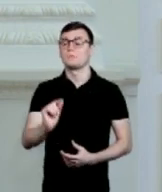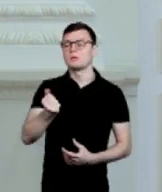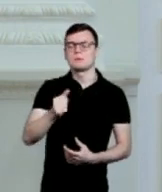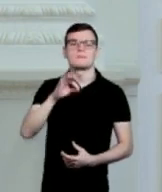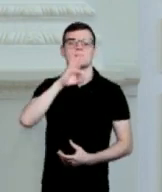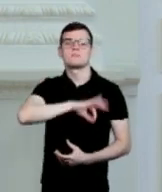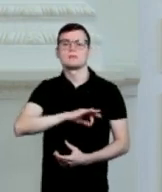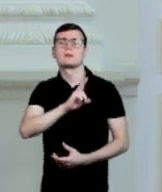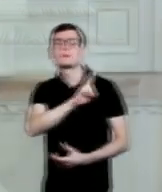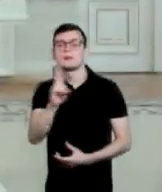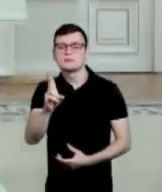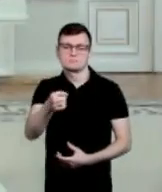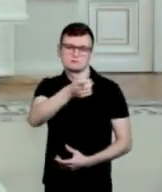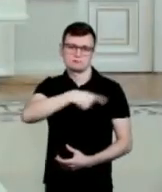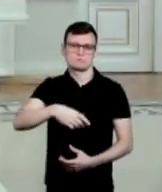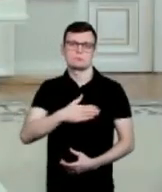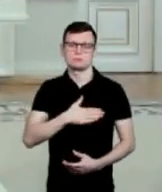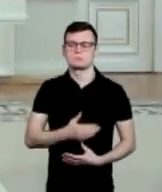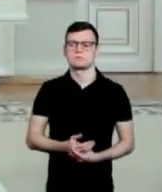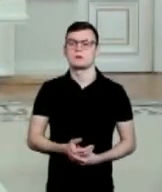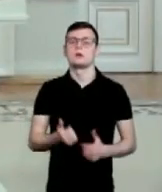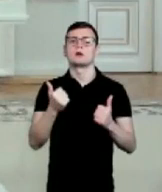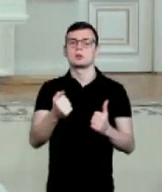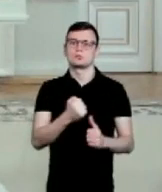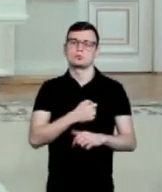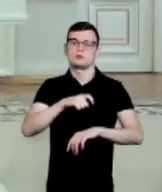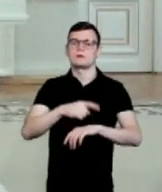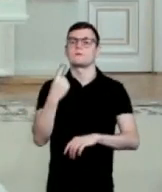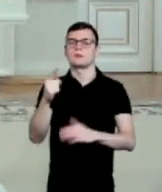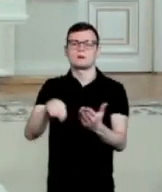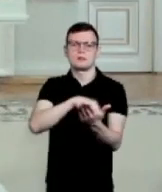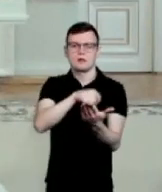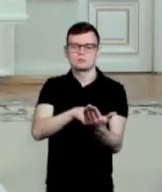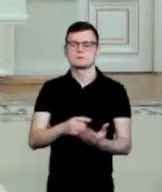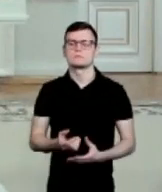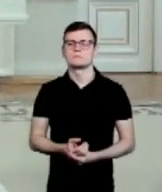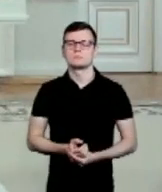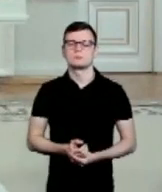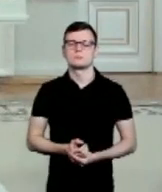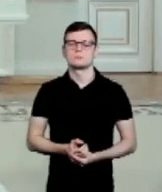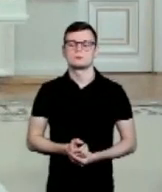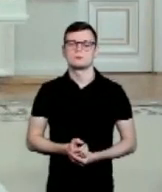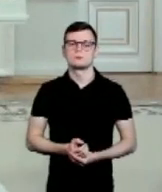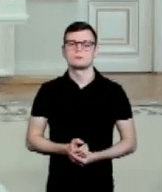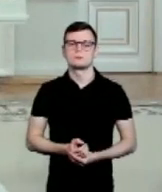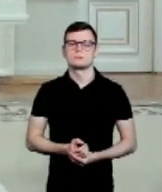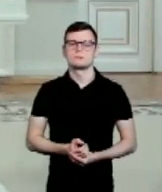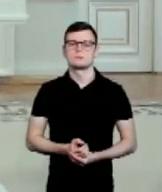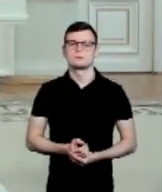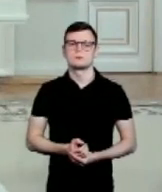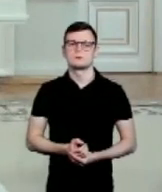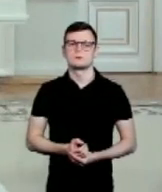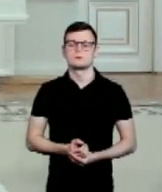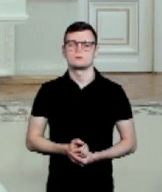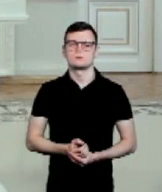mūsų labui. Dėkoju, turime laiko dar vienam klausimui, prašau. Milda Šeputytė, Bloomberg News, Mr.